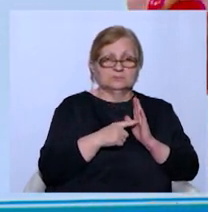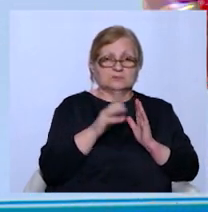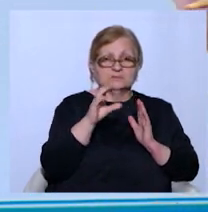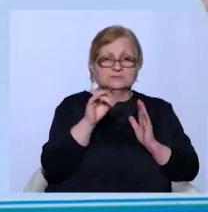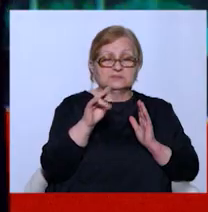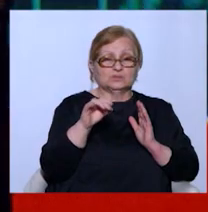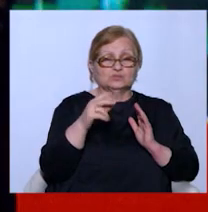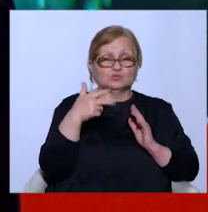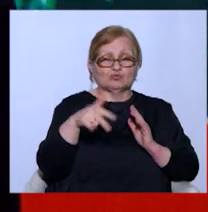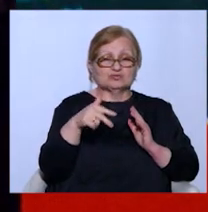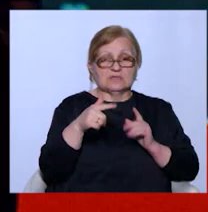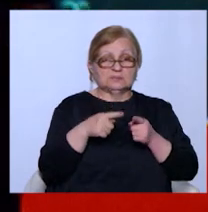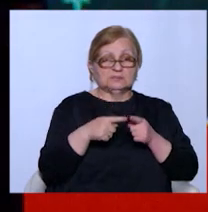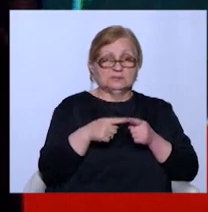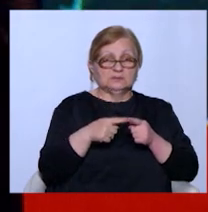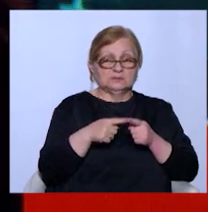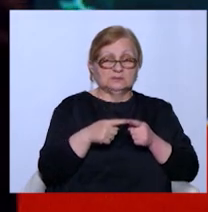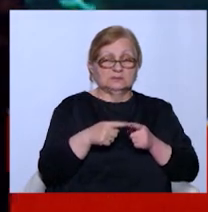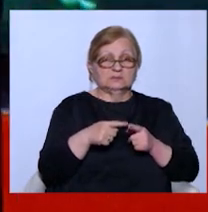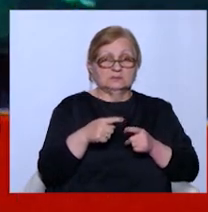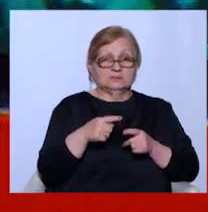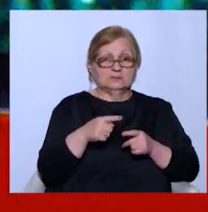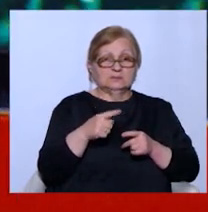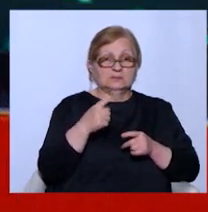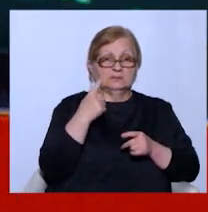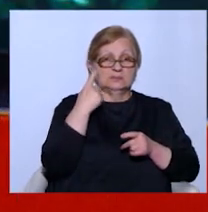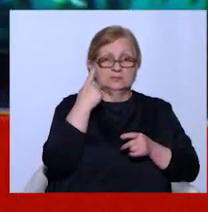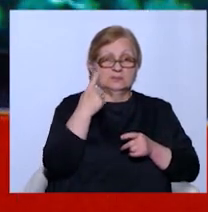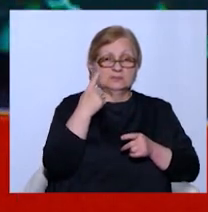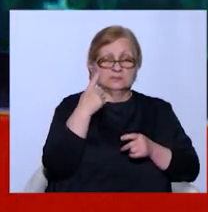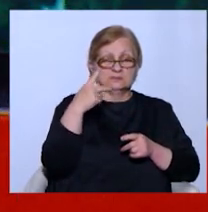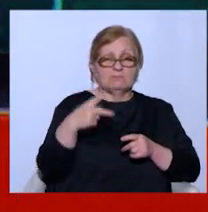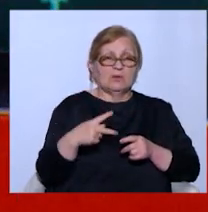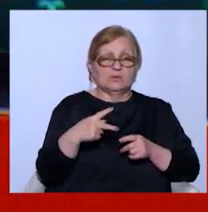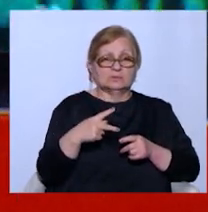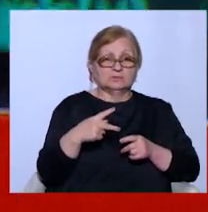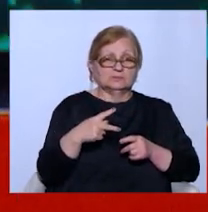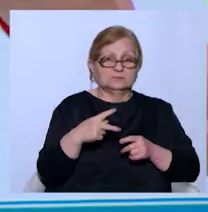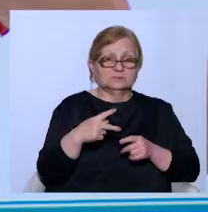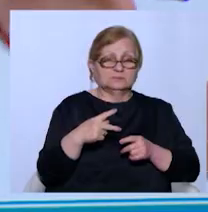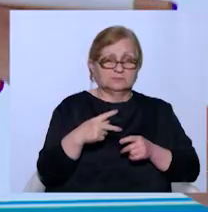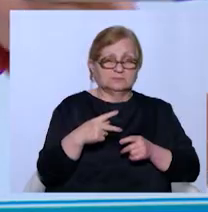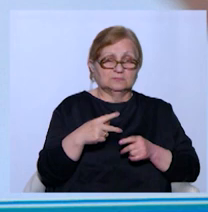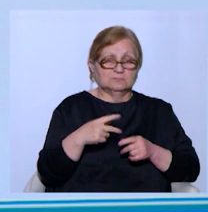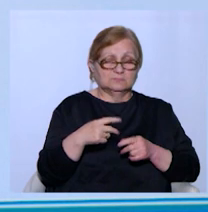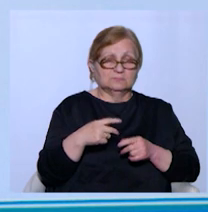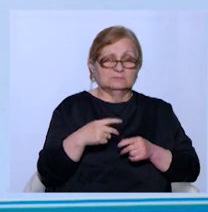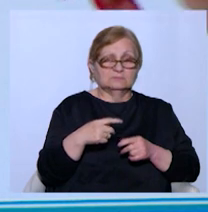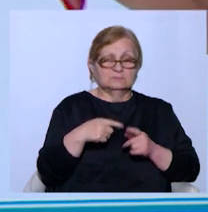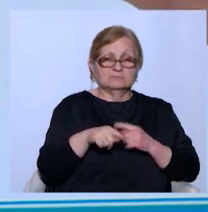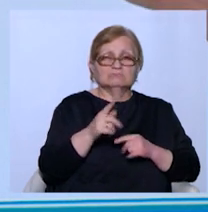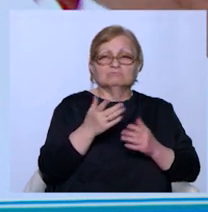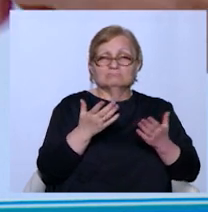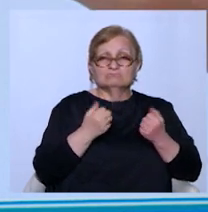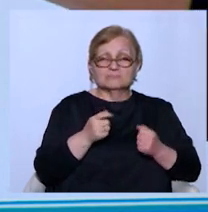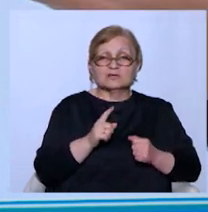sin 30 გრადუსზე. sin 30 გრადუსი არის 1/2. ჩავსვათ მნიშვნელობა. 1/2 და რა